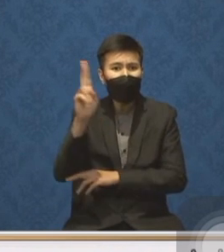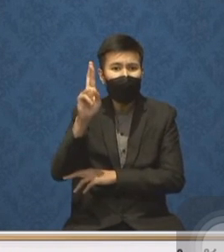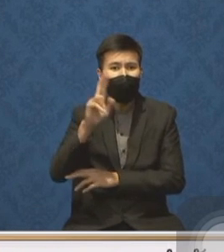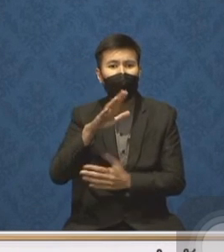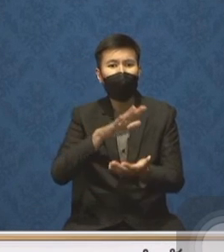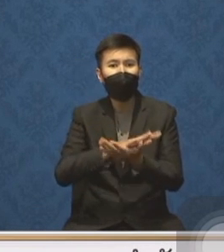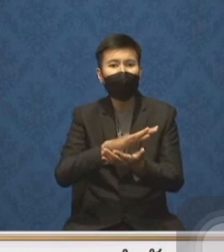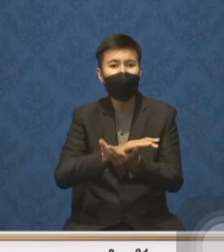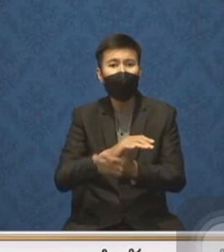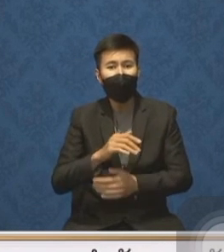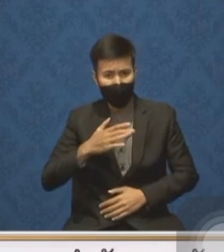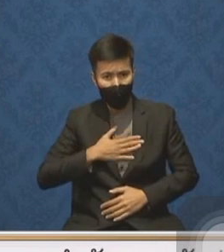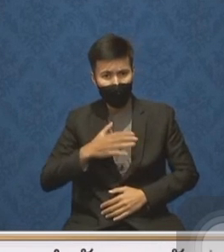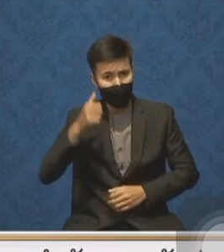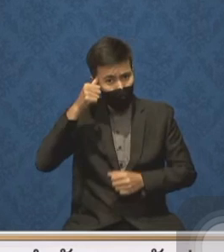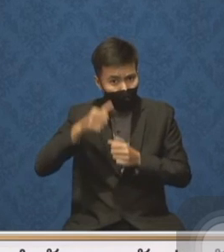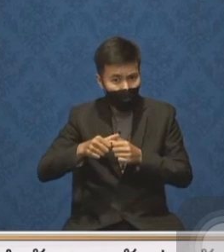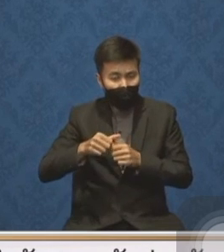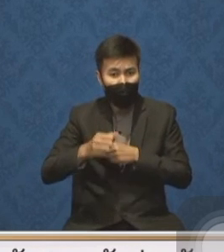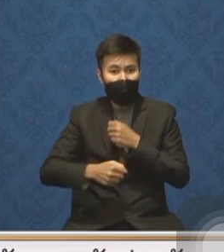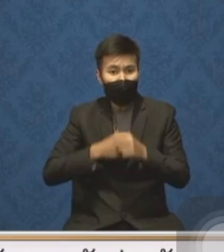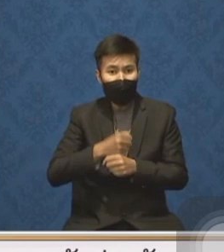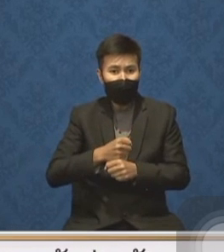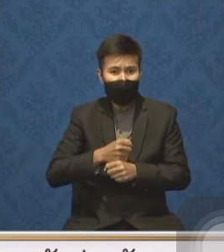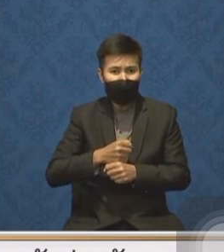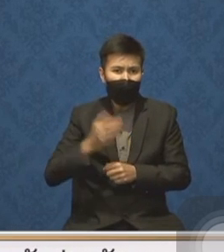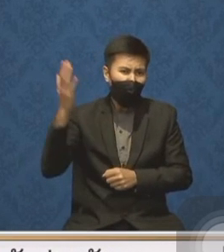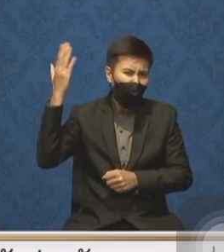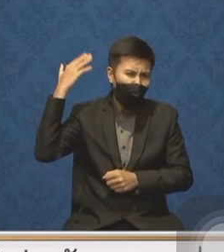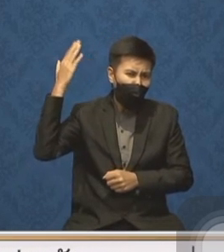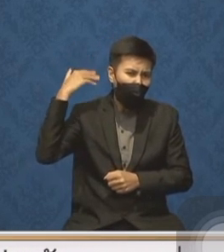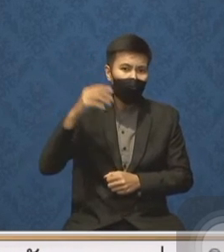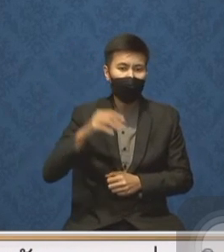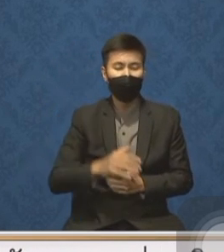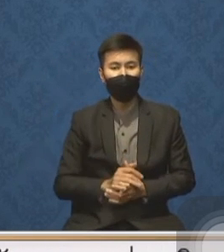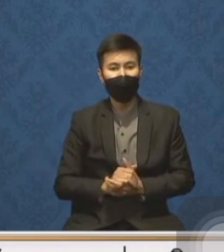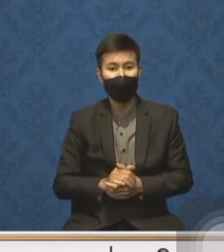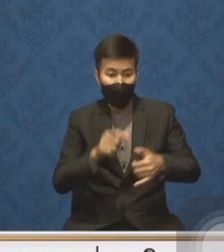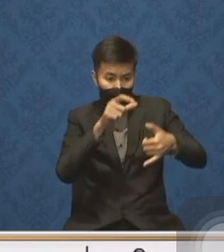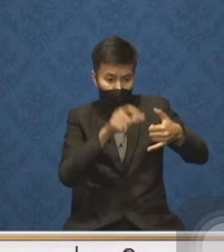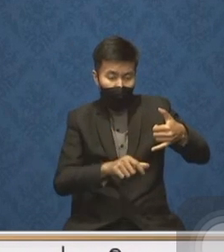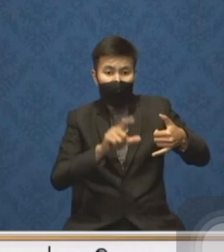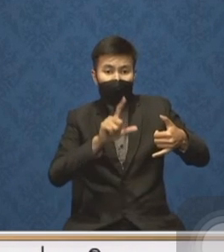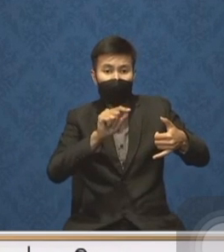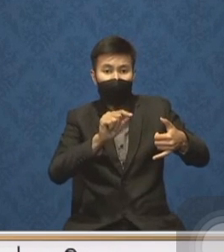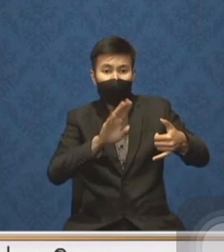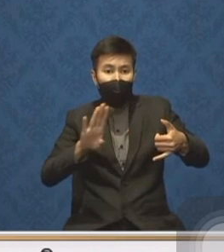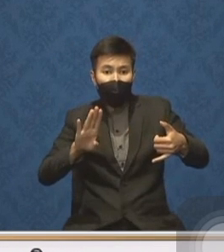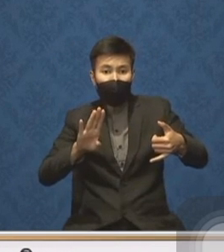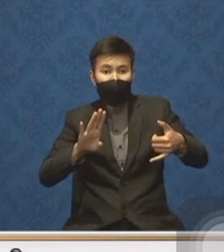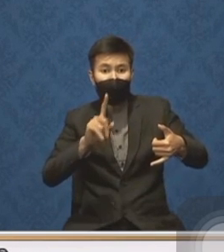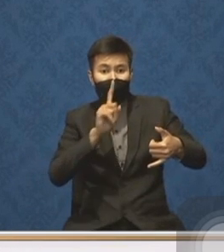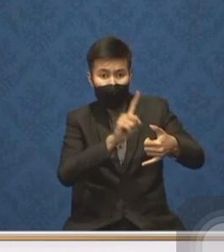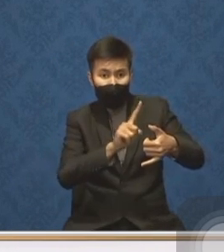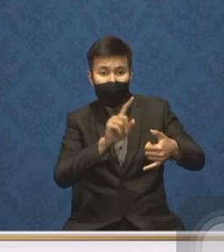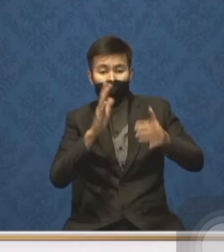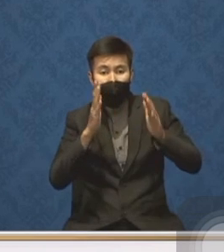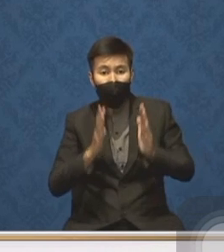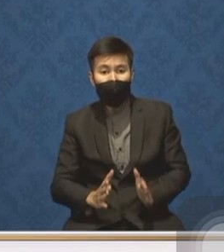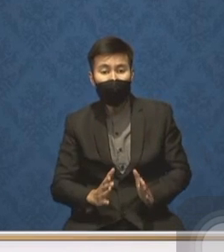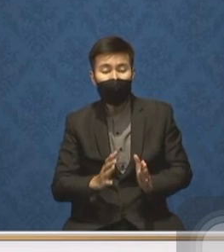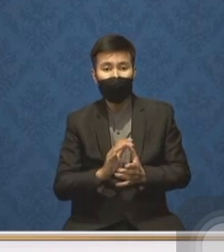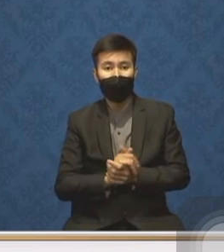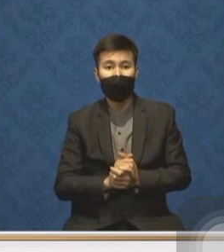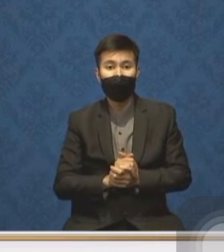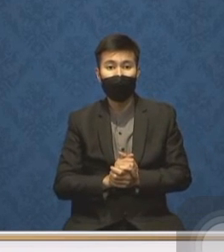จะไม่อยู่ในสภาแห่งนี้หลายปีที่แล้วงบประมาณ20บาทต่อคนต่อหัวนะครับเพิ่มขึ้นม